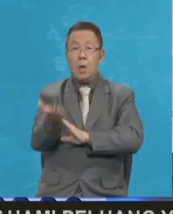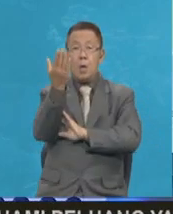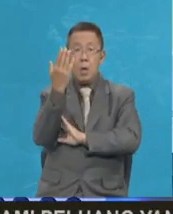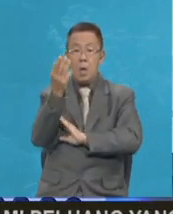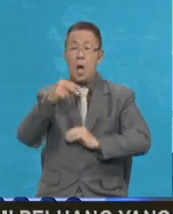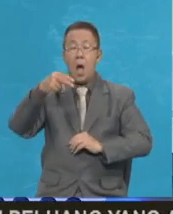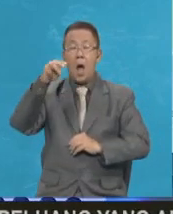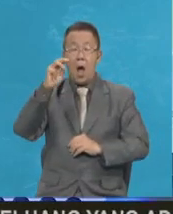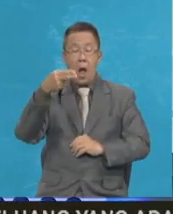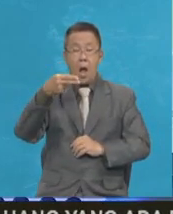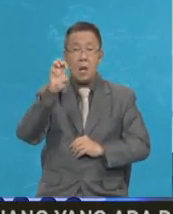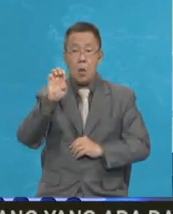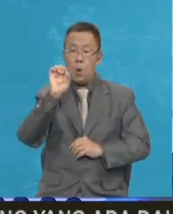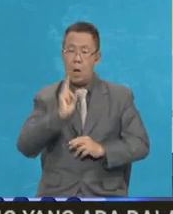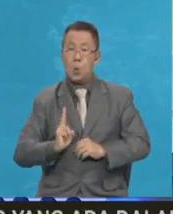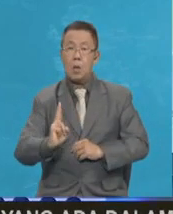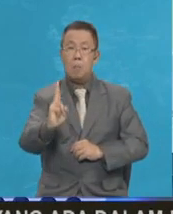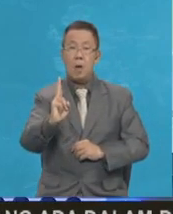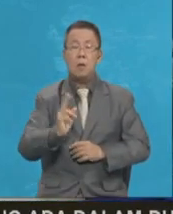Kementerian hal ehwal agama